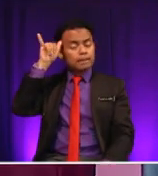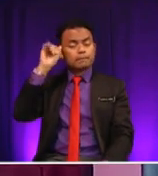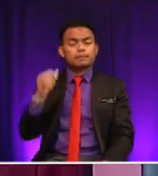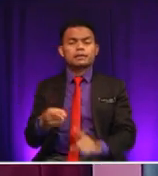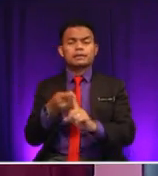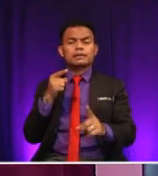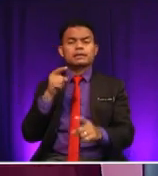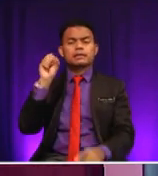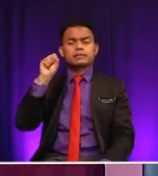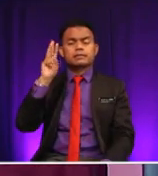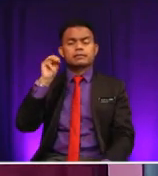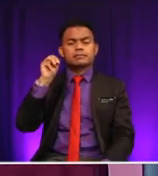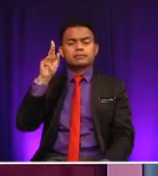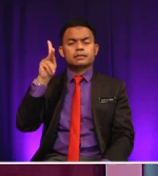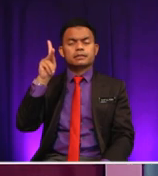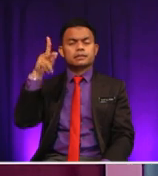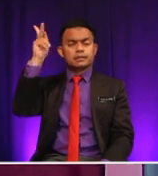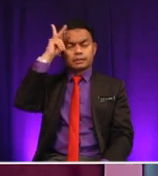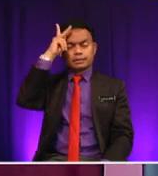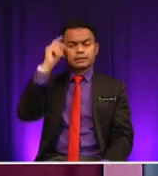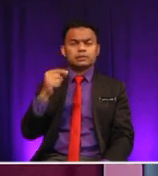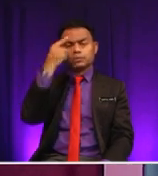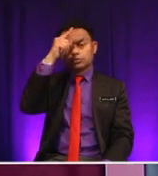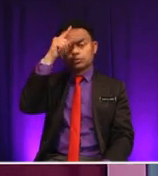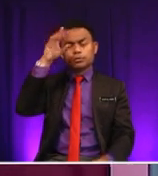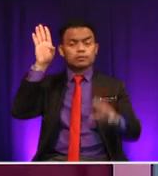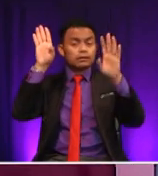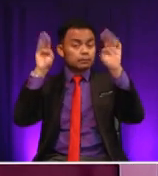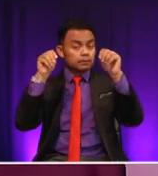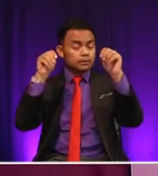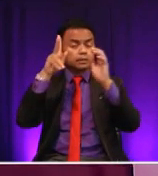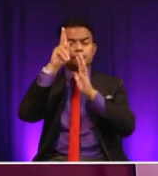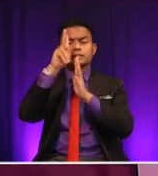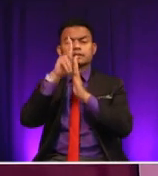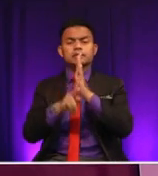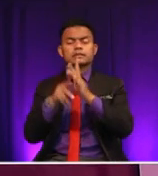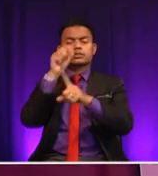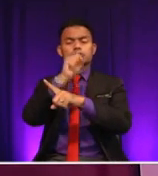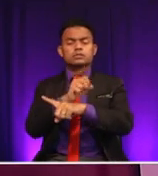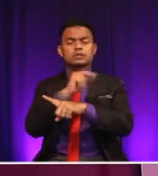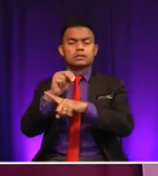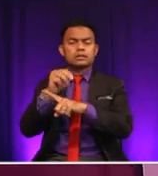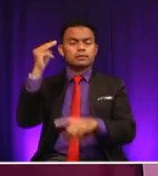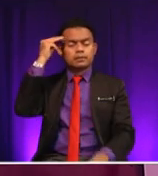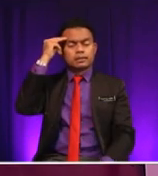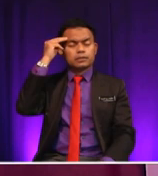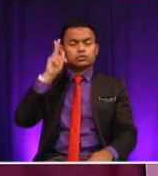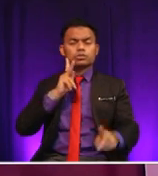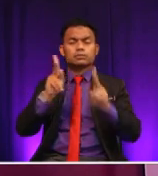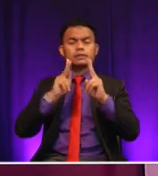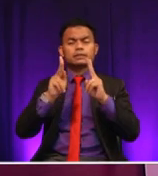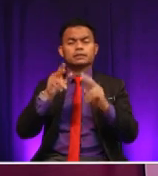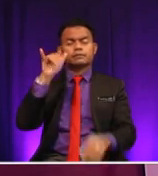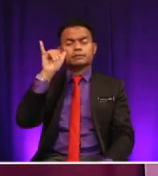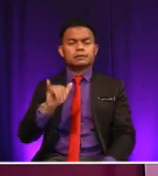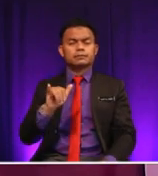Sri cabang untuk satu mata pelajaran yaitu kesusastraan Melayu komunikatif yang mana pada